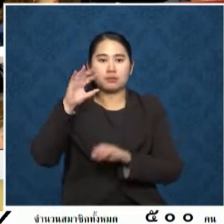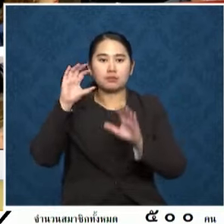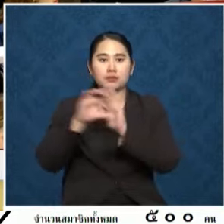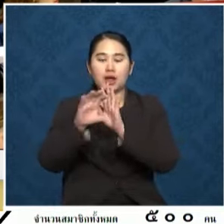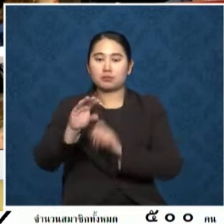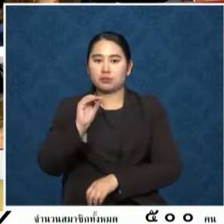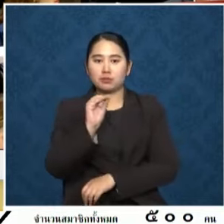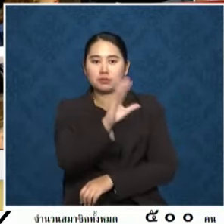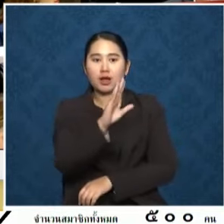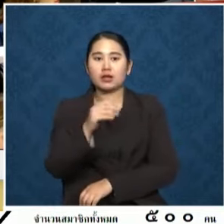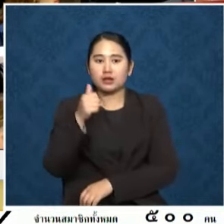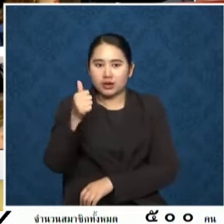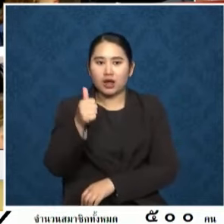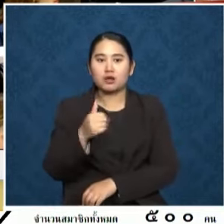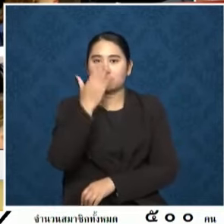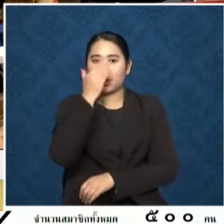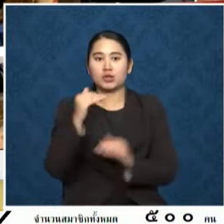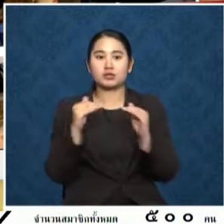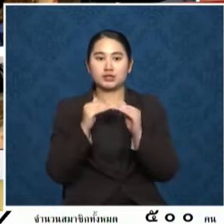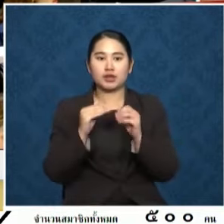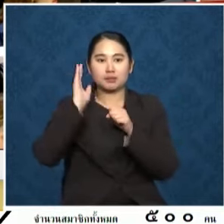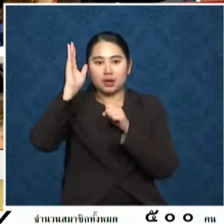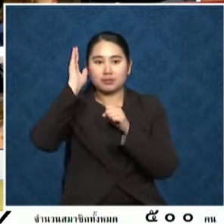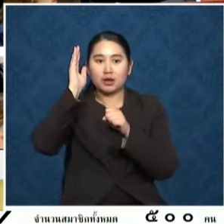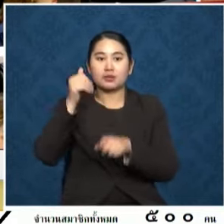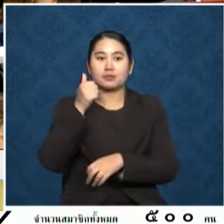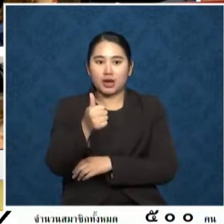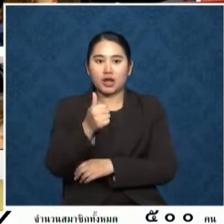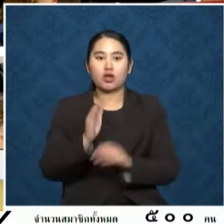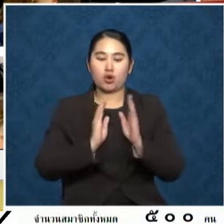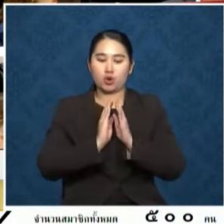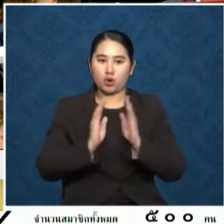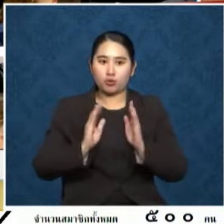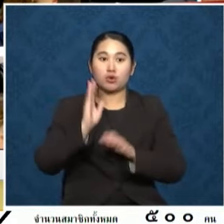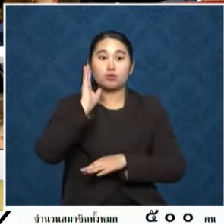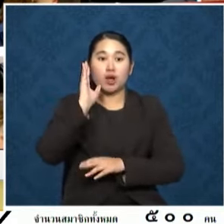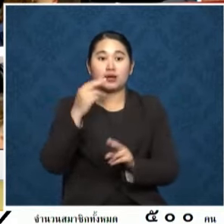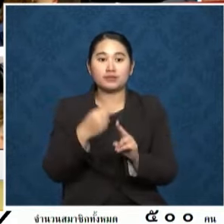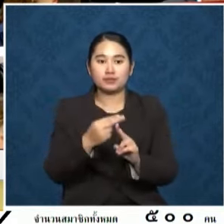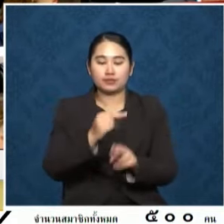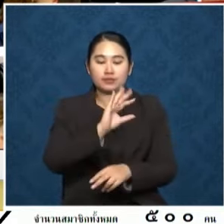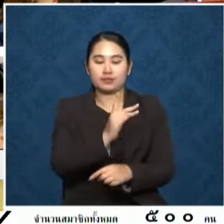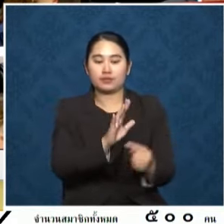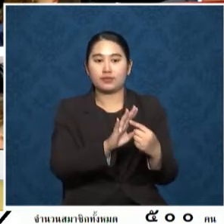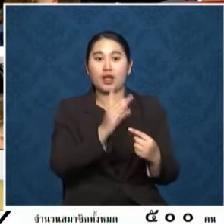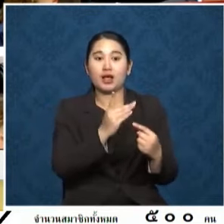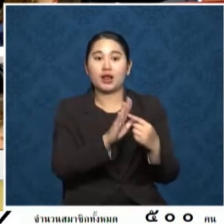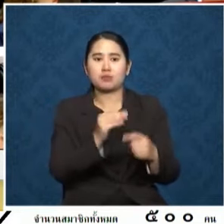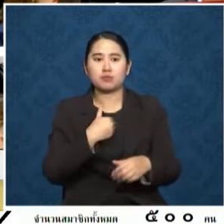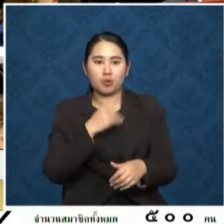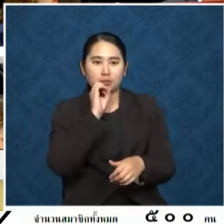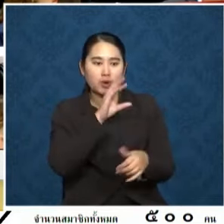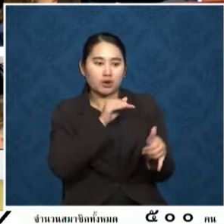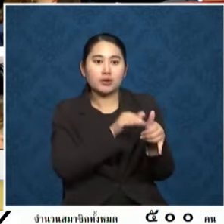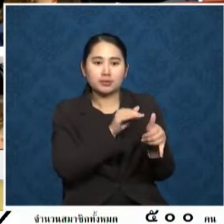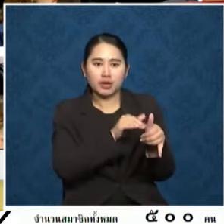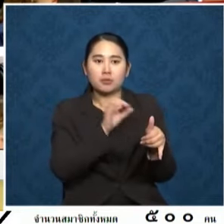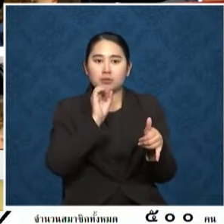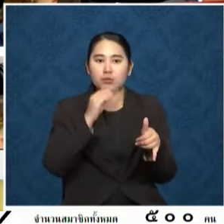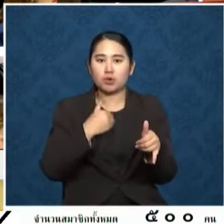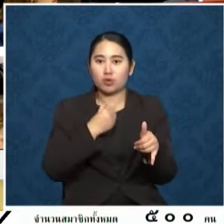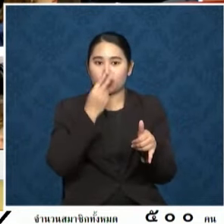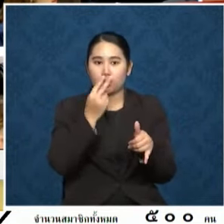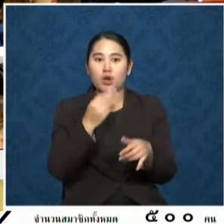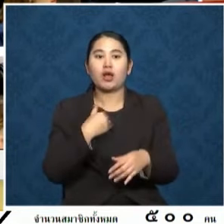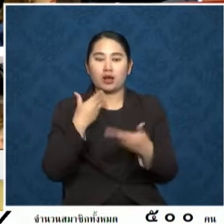ะท่านมีสิทธิ์ที่จะชี้แจงในสภาก็ต้องขอบคุณท่านชาดานะครับจริงๆเนี่ยผมสกิดท่านชาดานะครับบอกว่าท่านจะอยู่นะครับเ